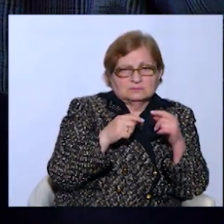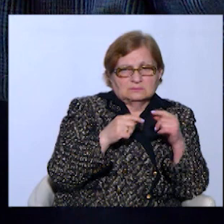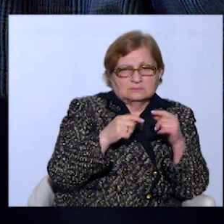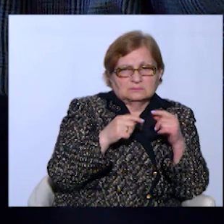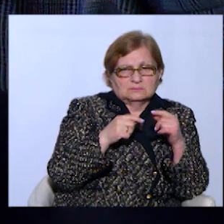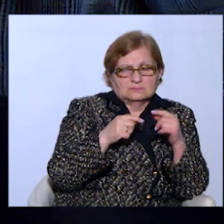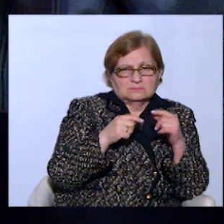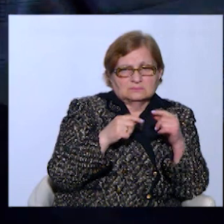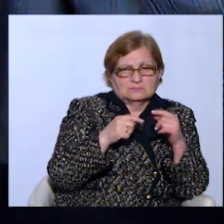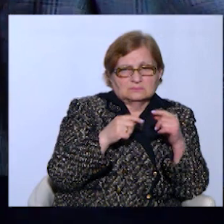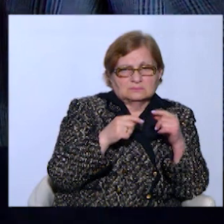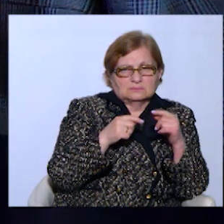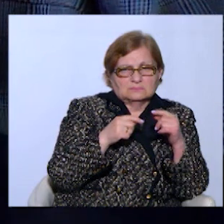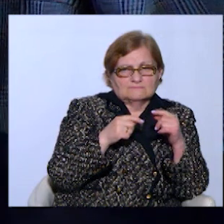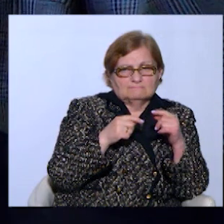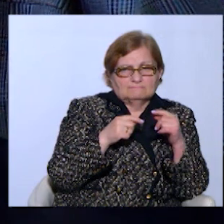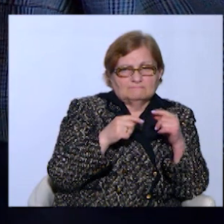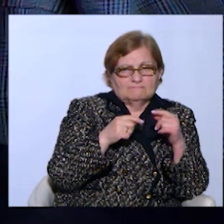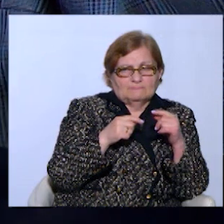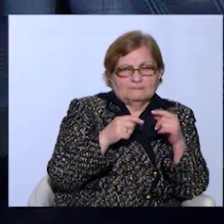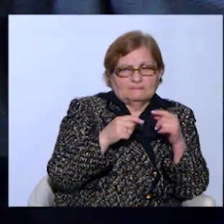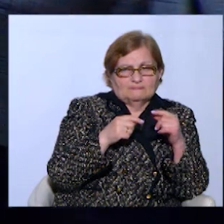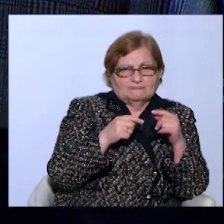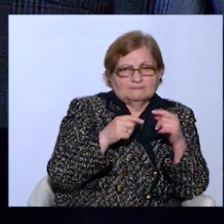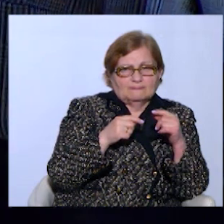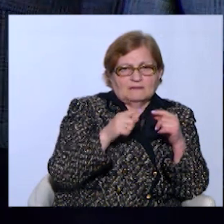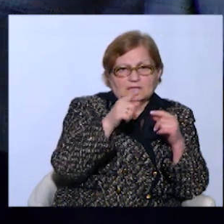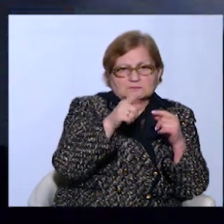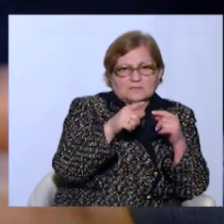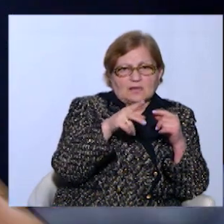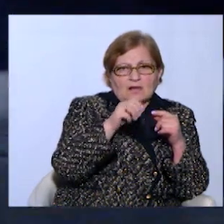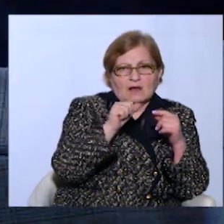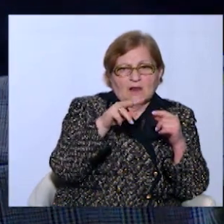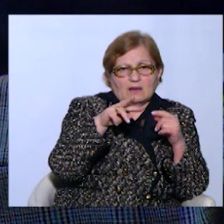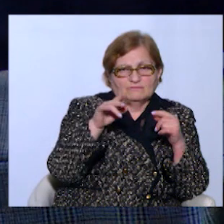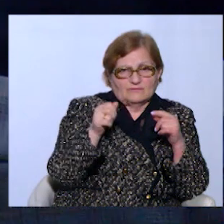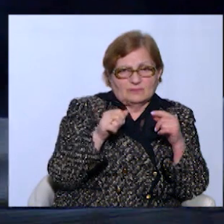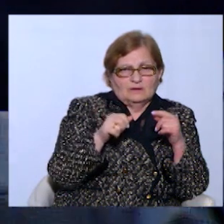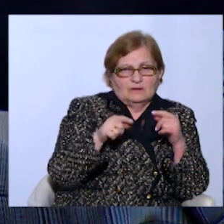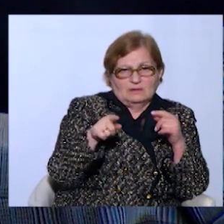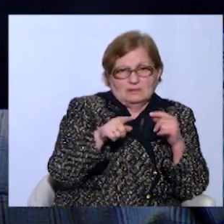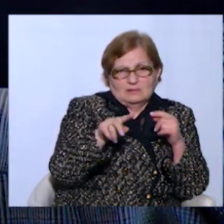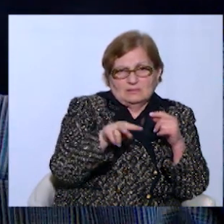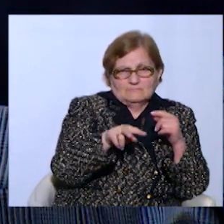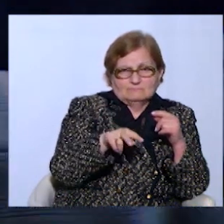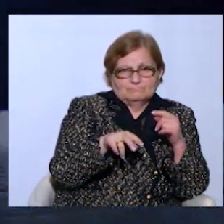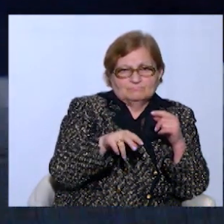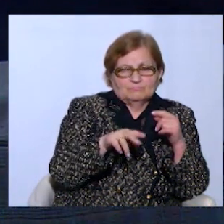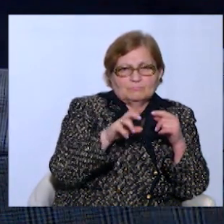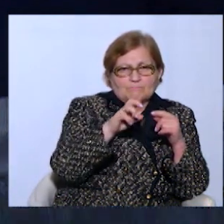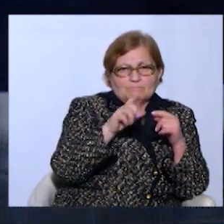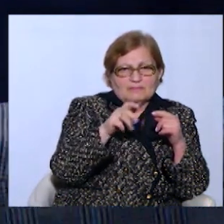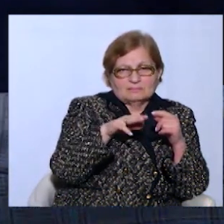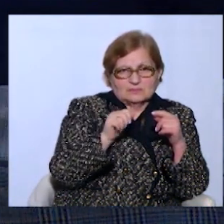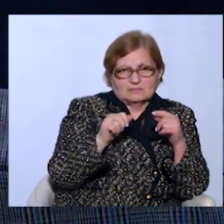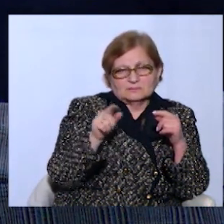კუთხე ავიღოთ. ახლა მიუჩვიოთ ნელ-ნელა ბერძნულ ასოებს. ეს იყოს ალფა და ეს იყოს ალფა და ეს იყოს ბეტა და